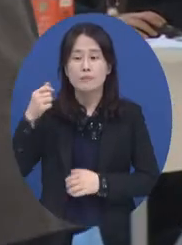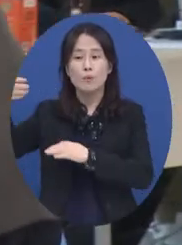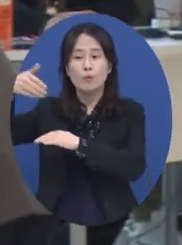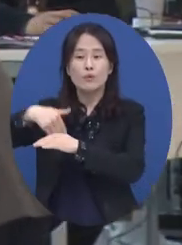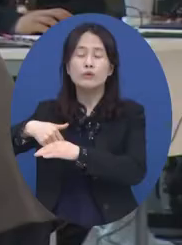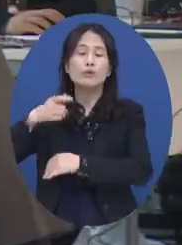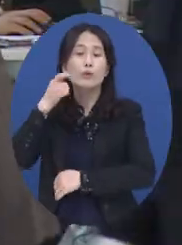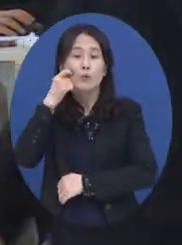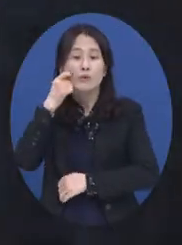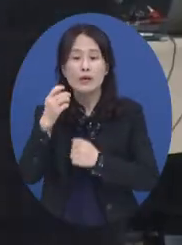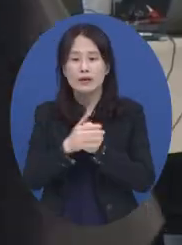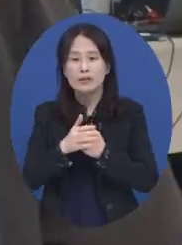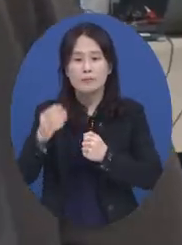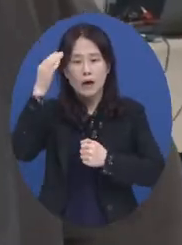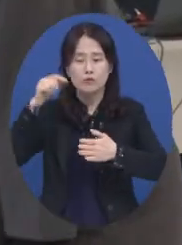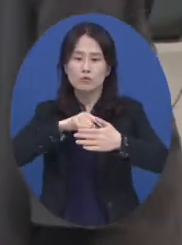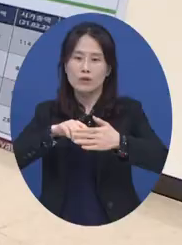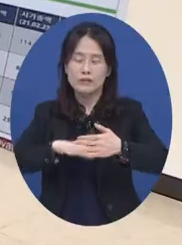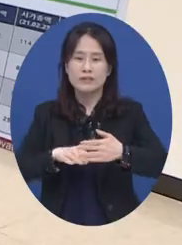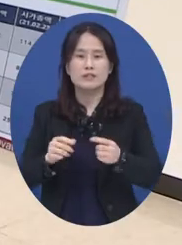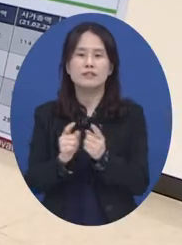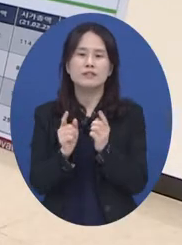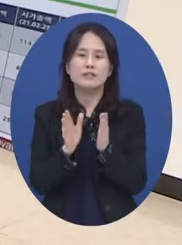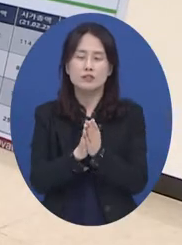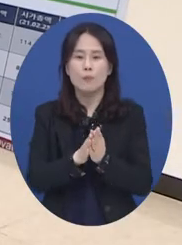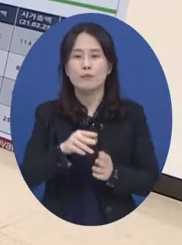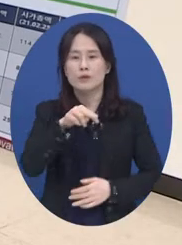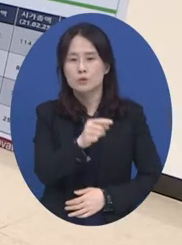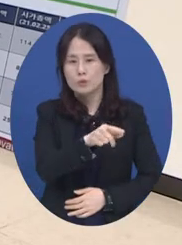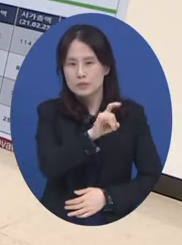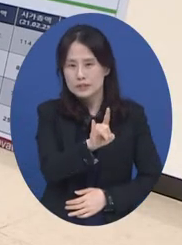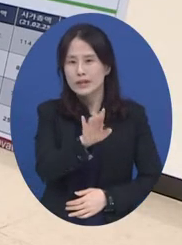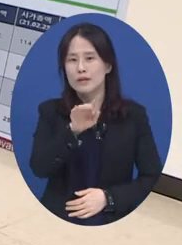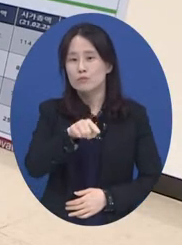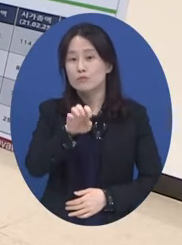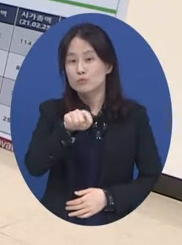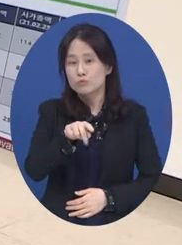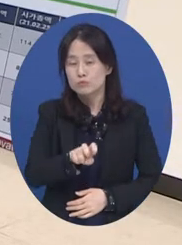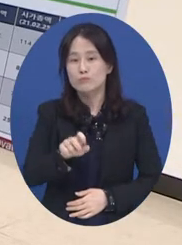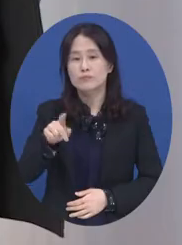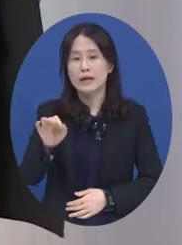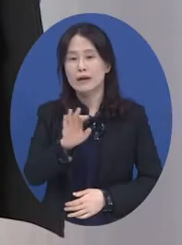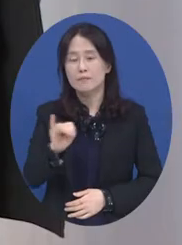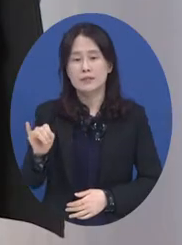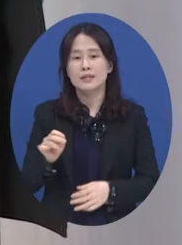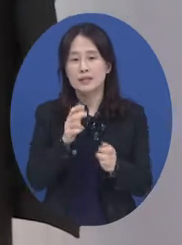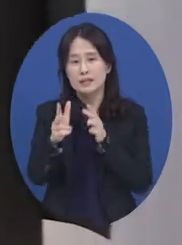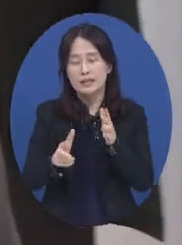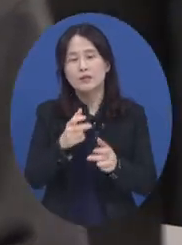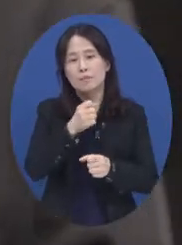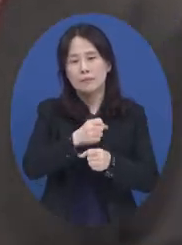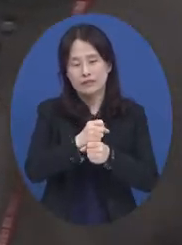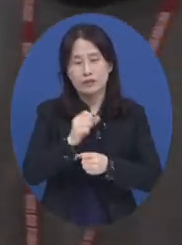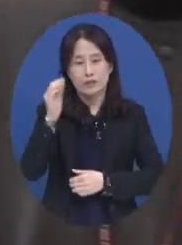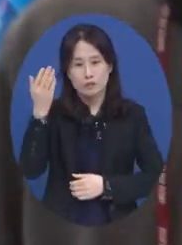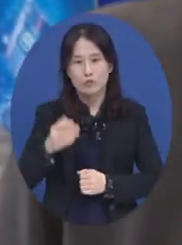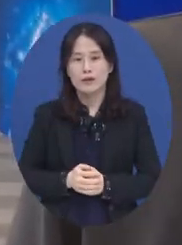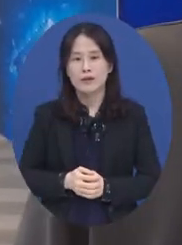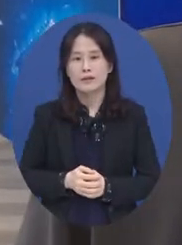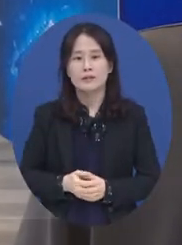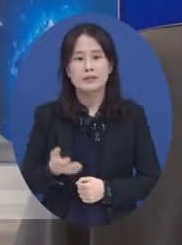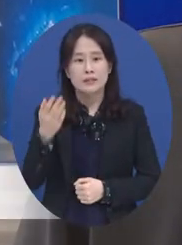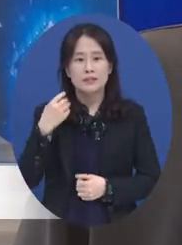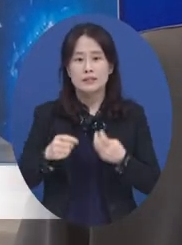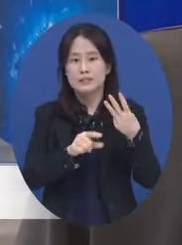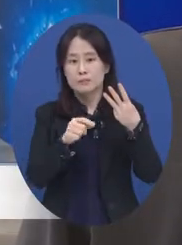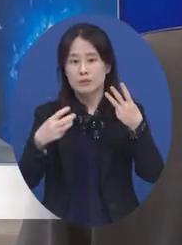일본의 수출 규제 사태를 겪으며 국내 소재와 부품, 그리고 장비, 이른바 소부장 산업의 중요도가 높아진 가운데 지난